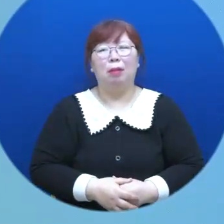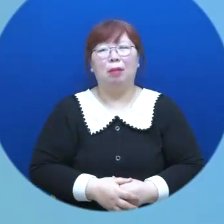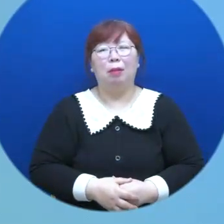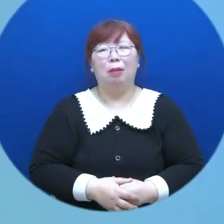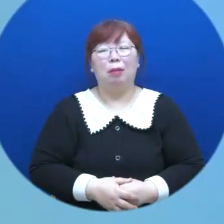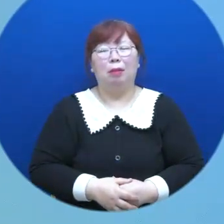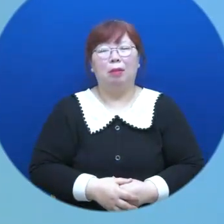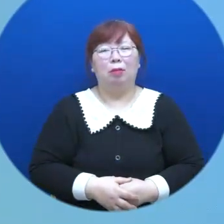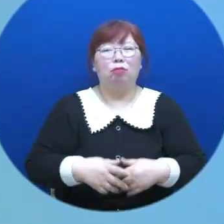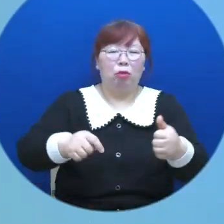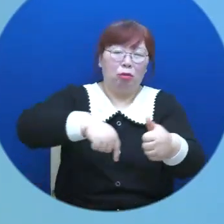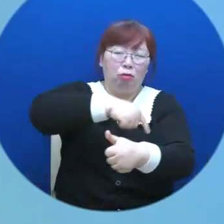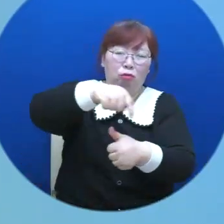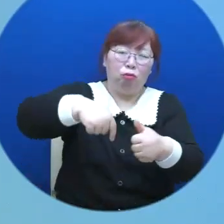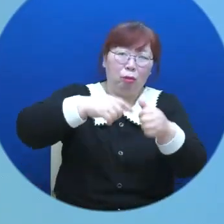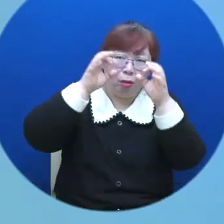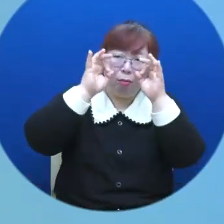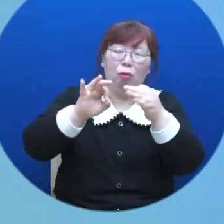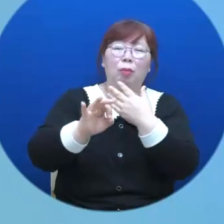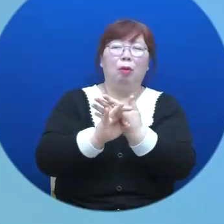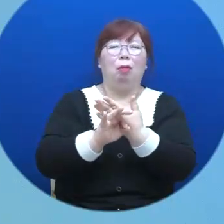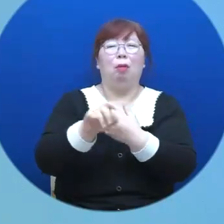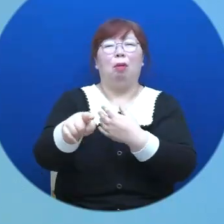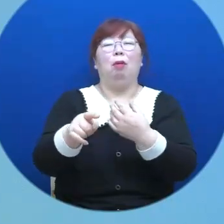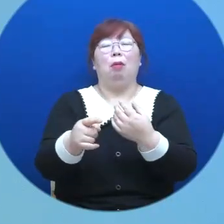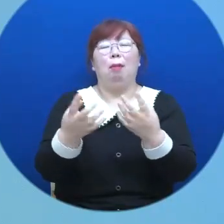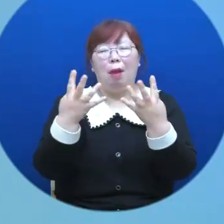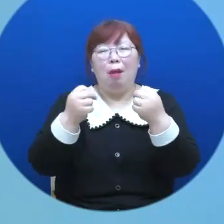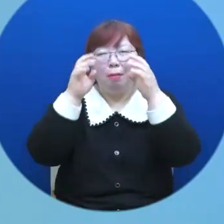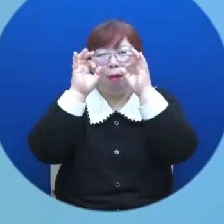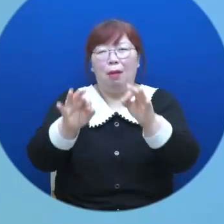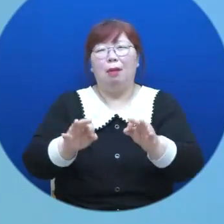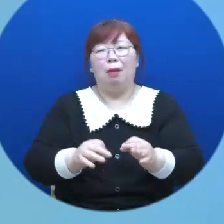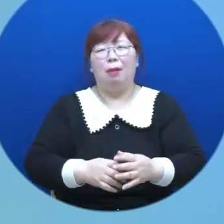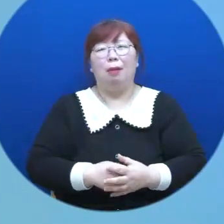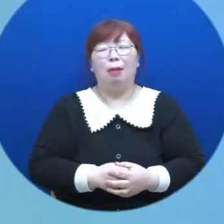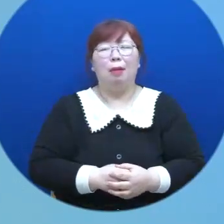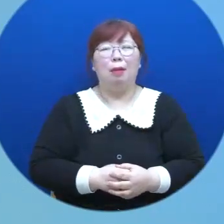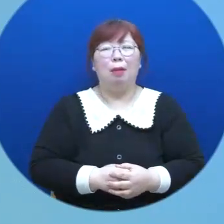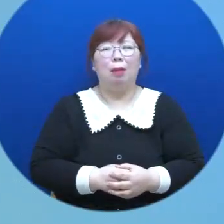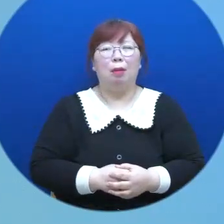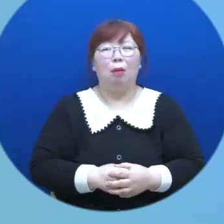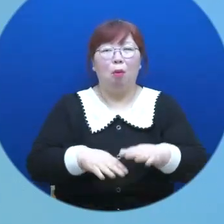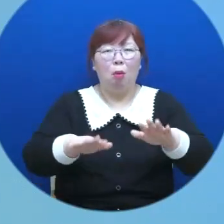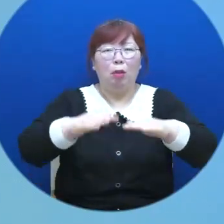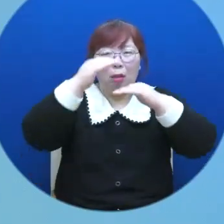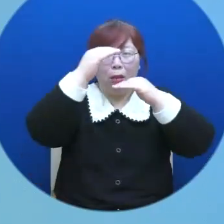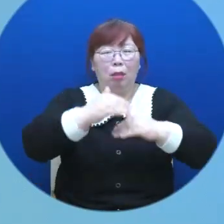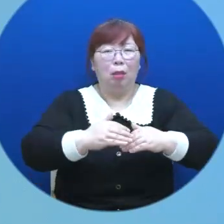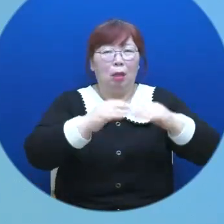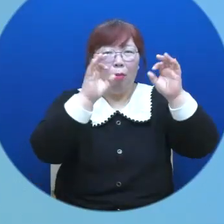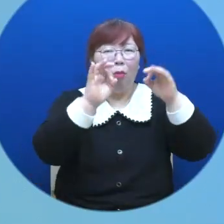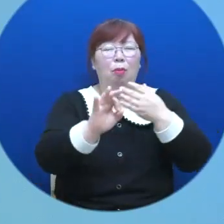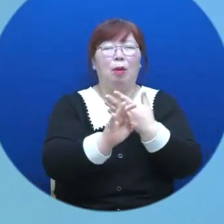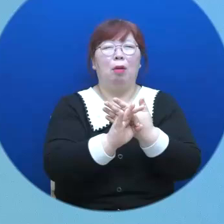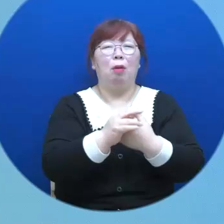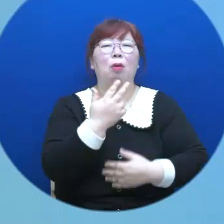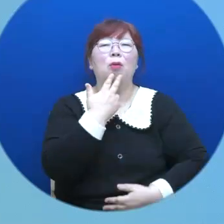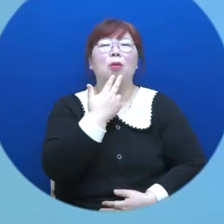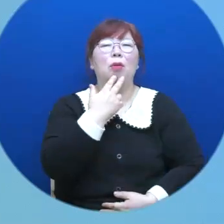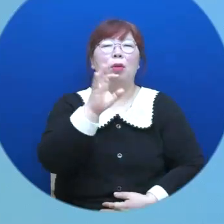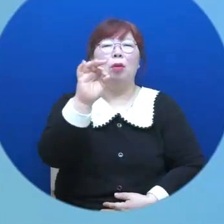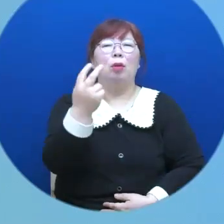보면 그런 경우들을 많이 보잖아요. 여러분 오늘 본문에 보면 요셉이